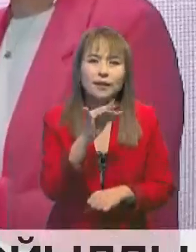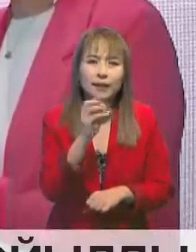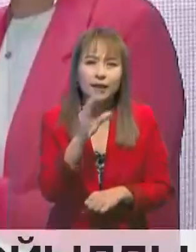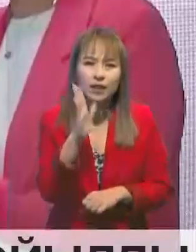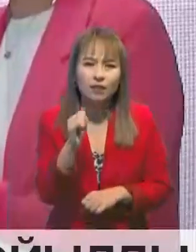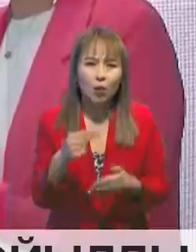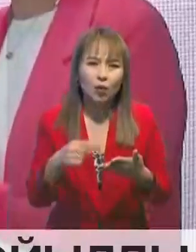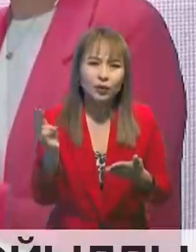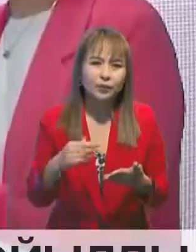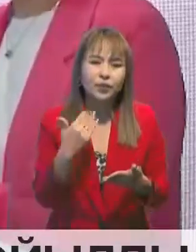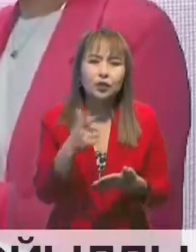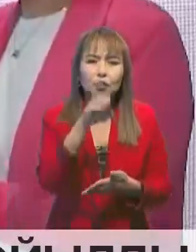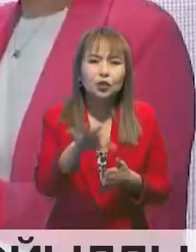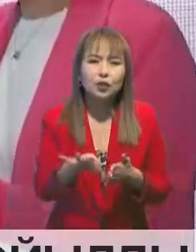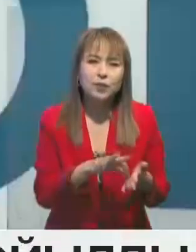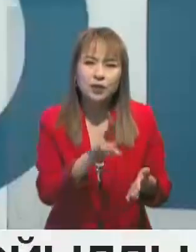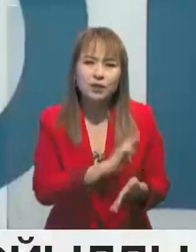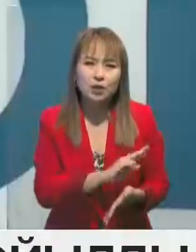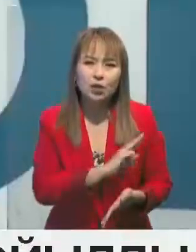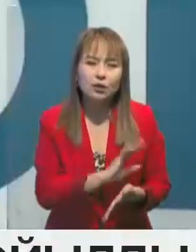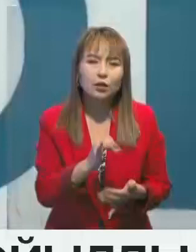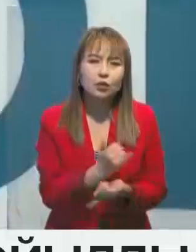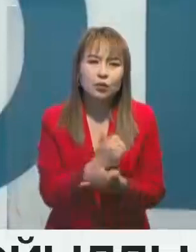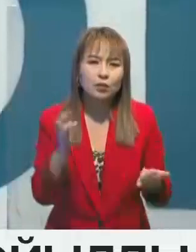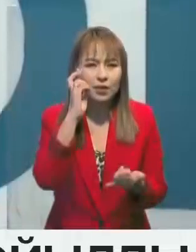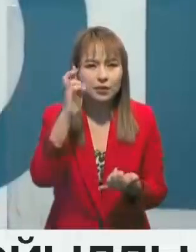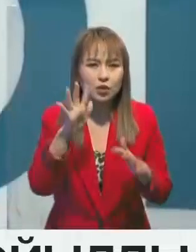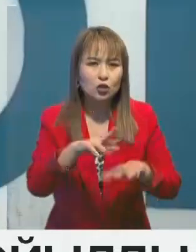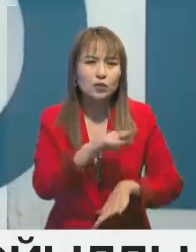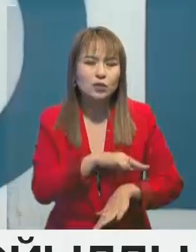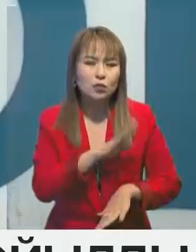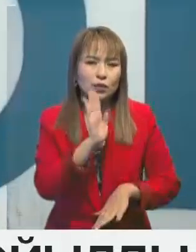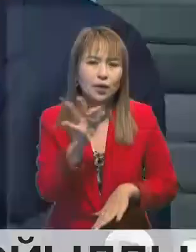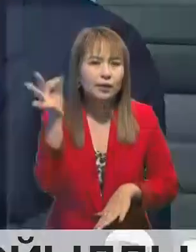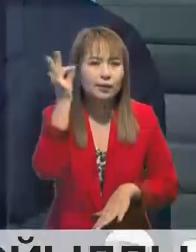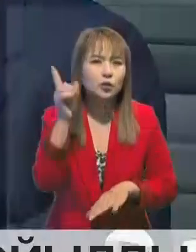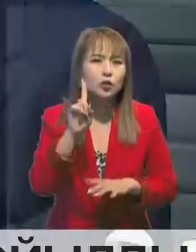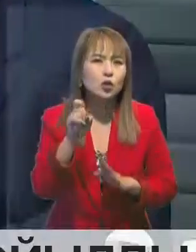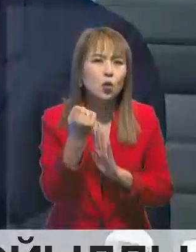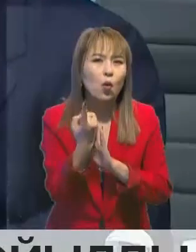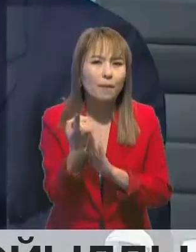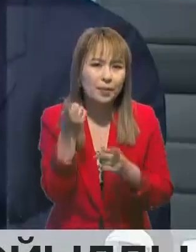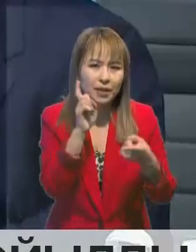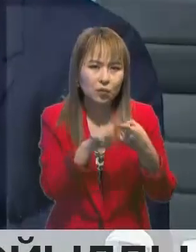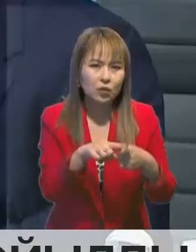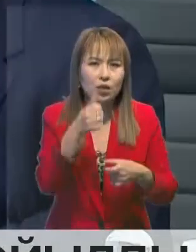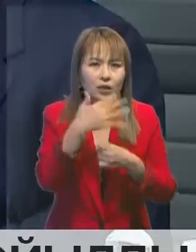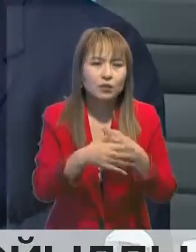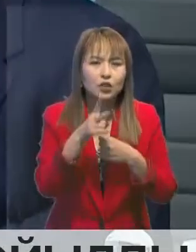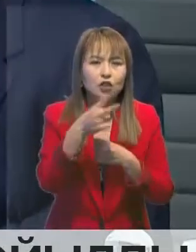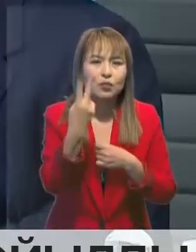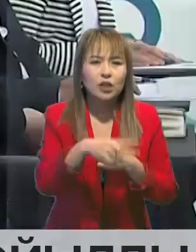Динара Зәкиева қол қойды. Енді шұғыл қызмет азаматтарға арналған үкімет базасында жұмыс істейтін болады. Айта кетейік, 111 байланыс